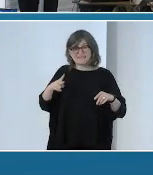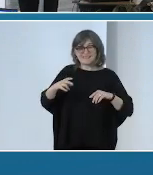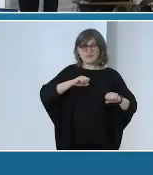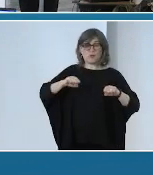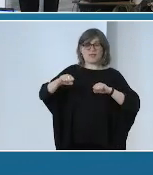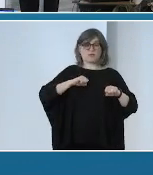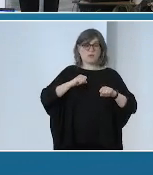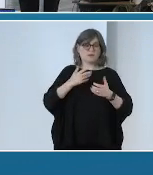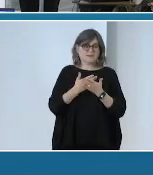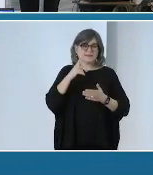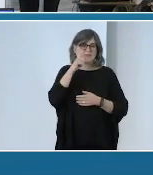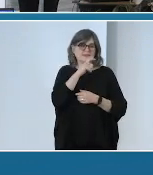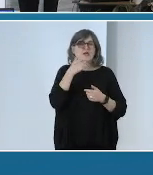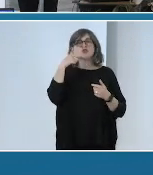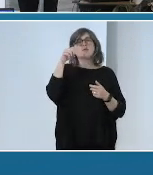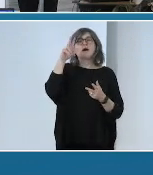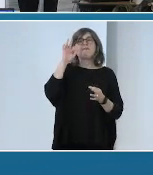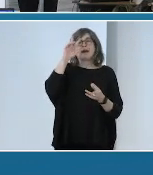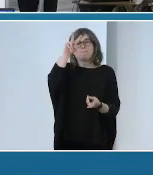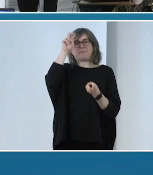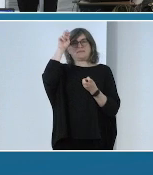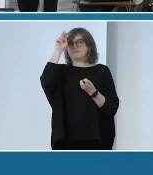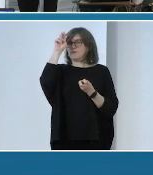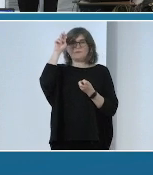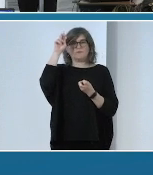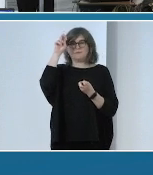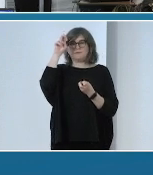C'est pas que la perception qui est...